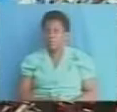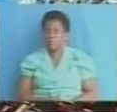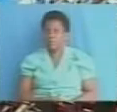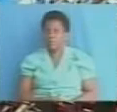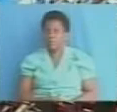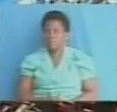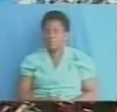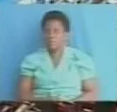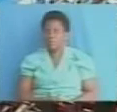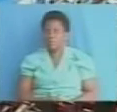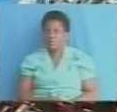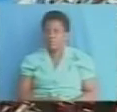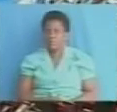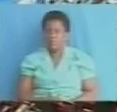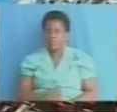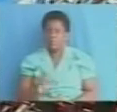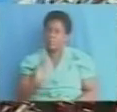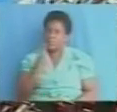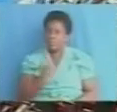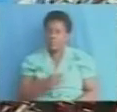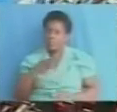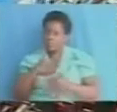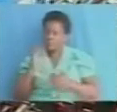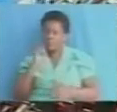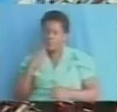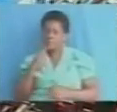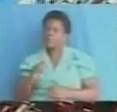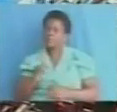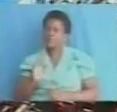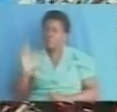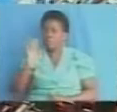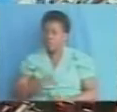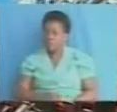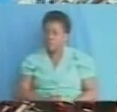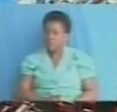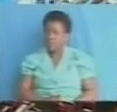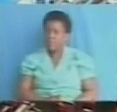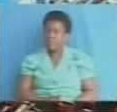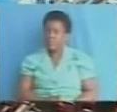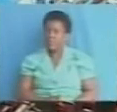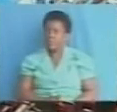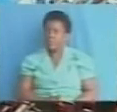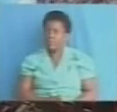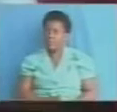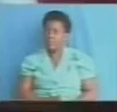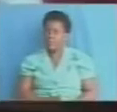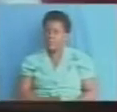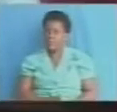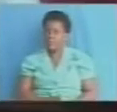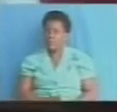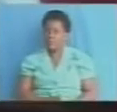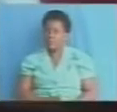wazi nuru kwa majibu yake lakini swali la kwan ifam kwamba